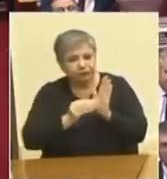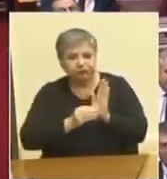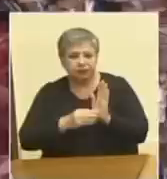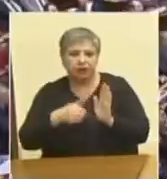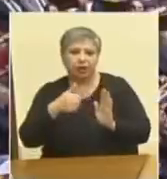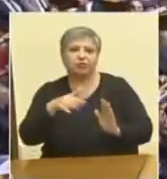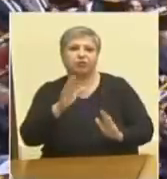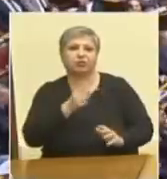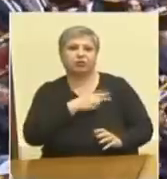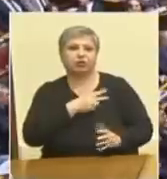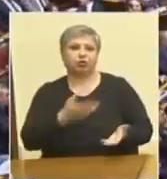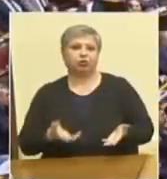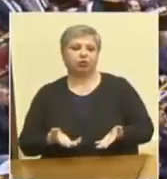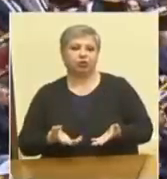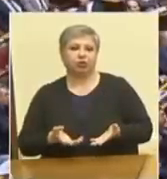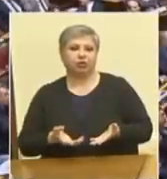Εντάξει, εντάξει, εντάξει.